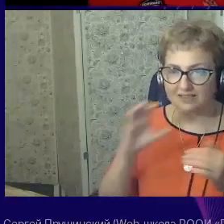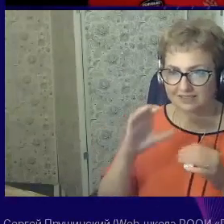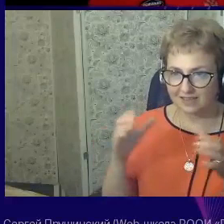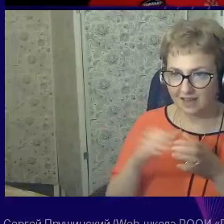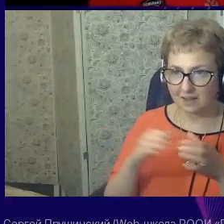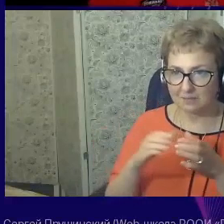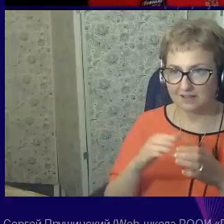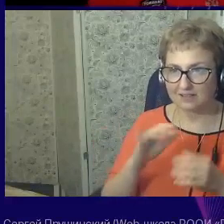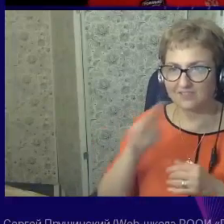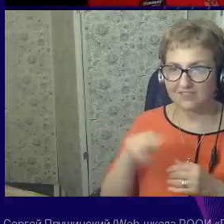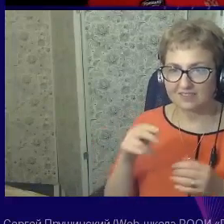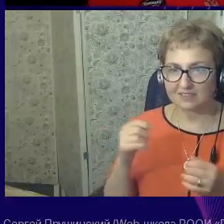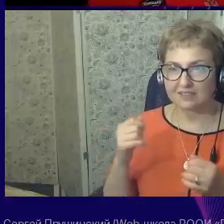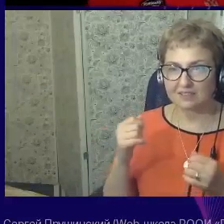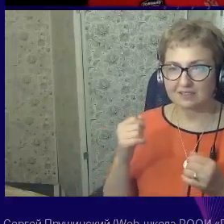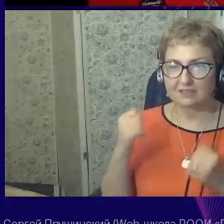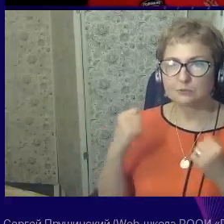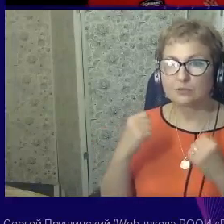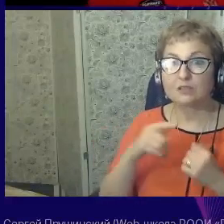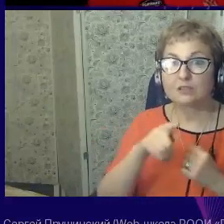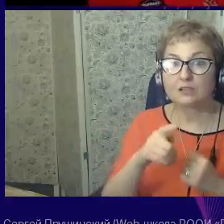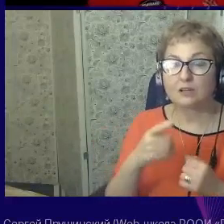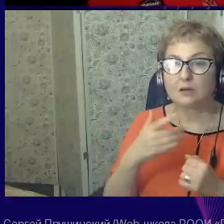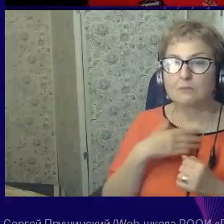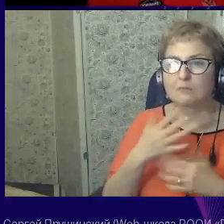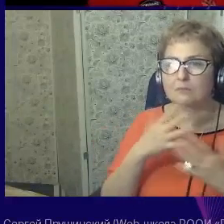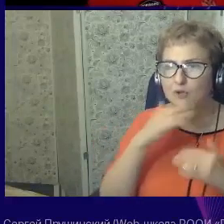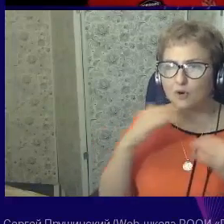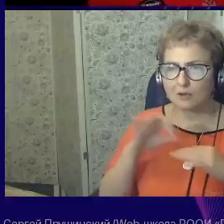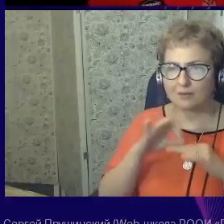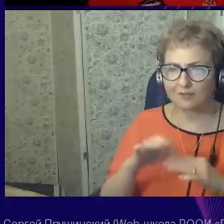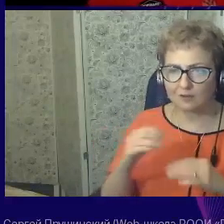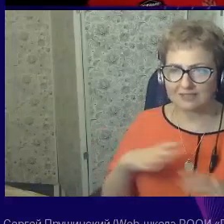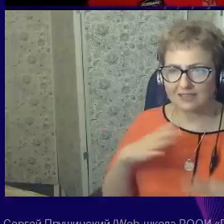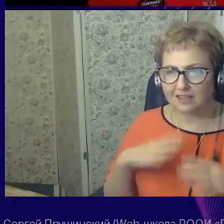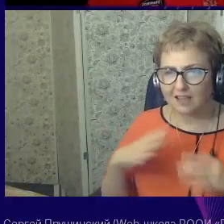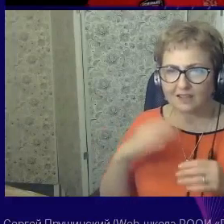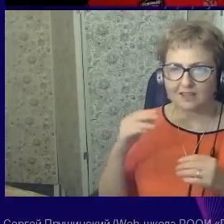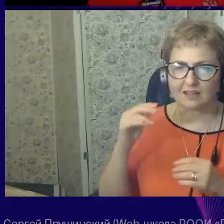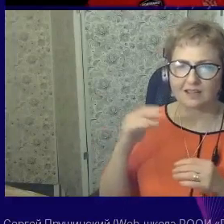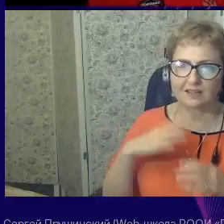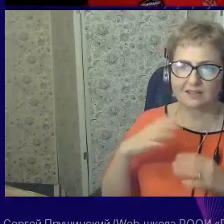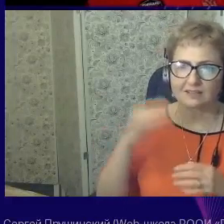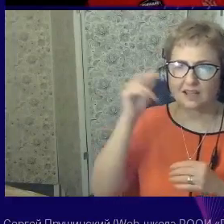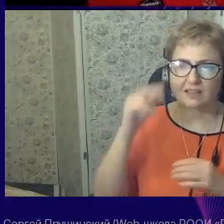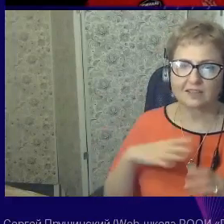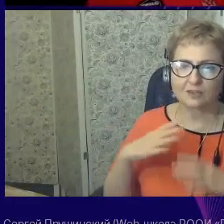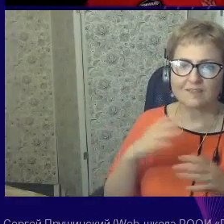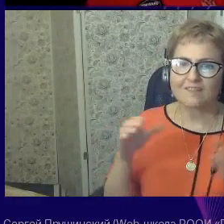командными видами, и очень много мы проводим наших общих занятий, тренировок в